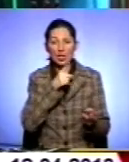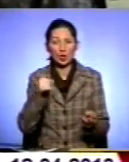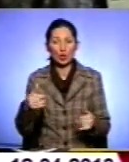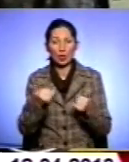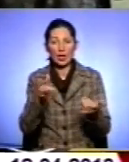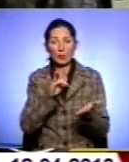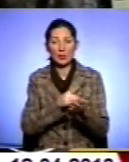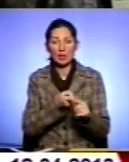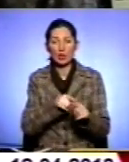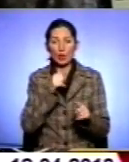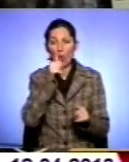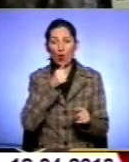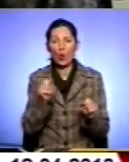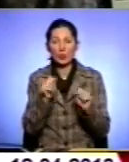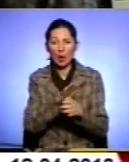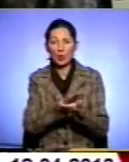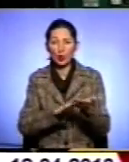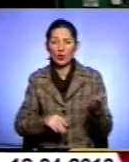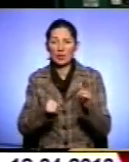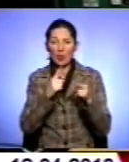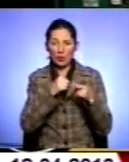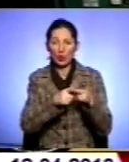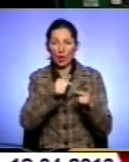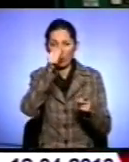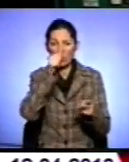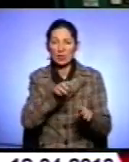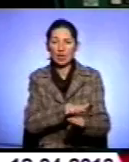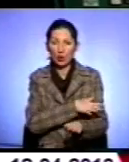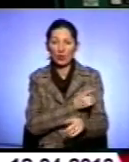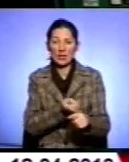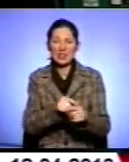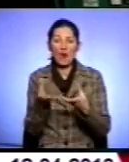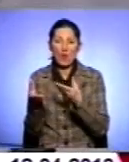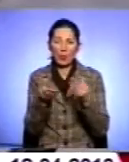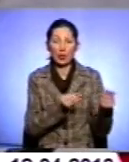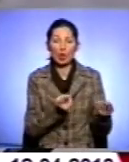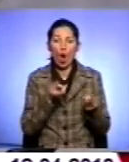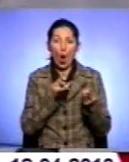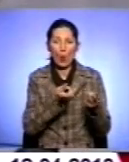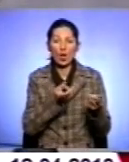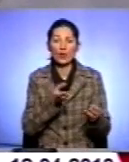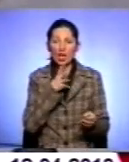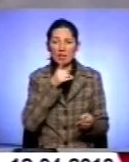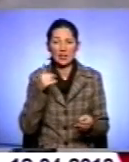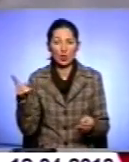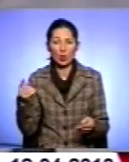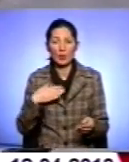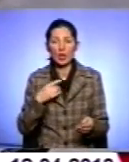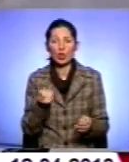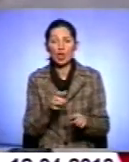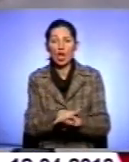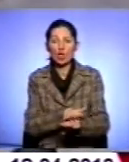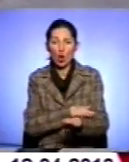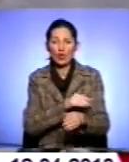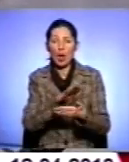зима тривала на 1,5 місяці довше, ніж зазвичай. Це вплинуло і на опалювальний сезон. Ми трошки довше